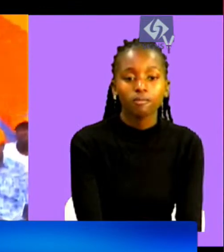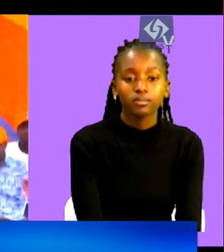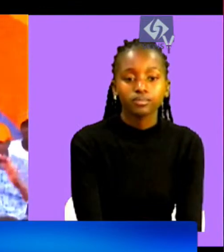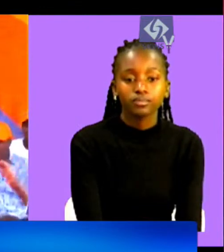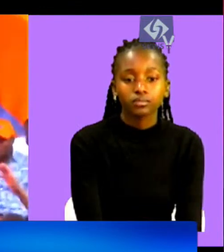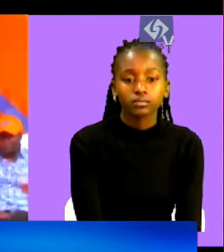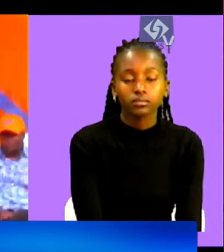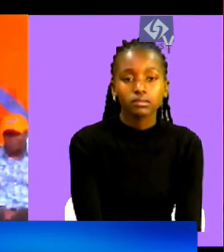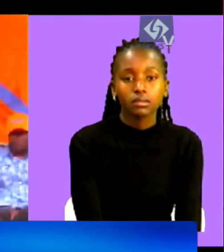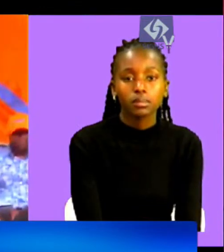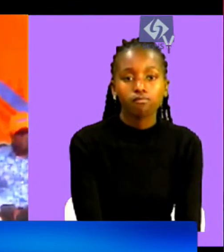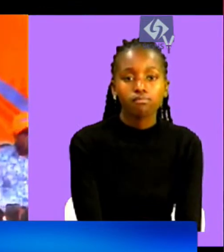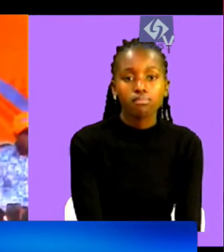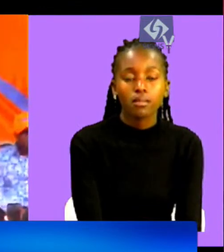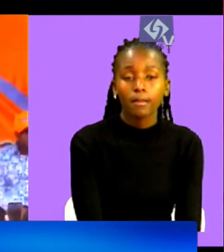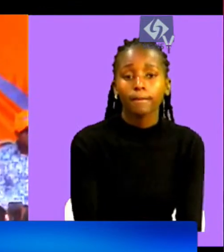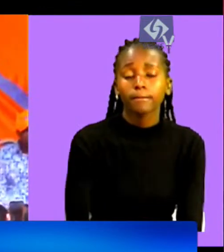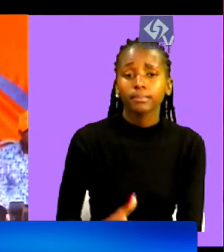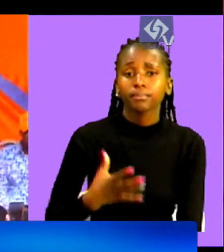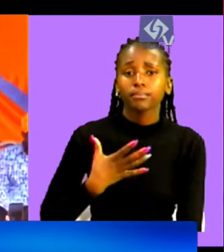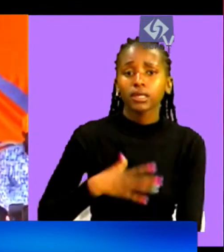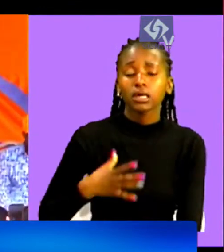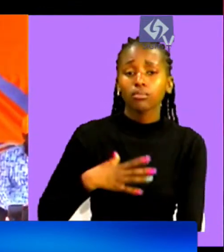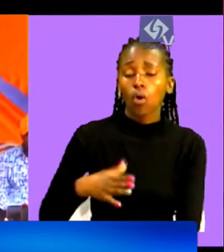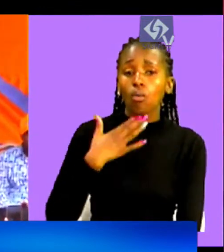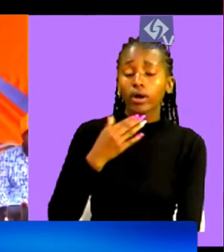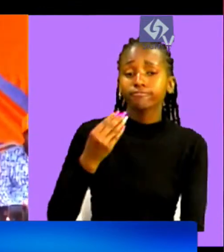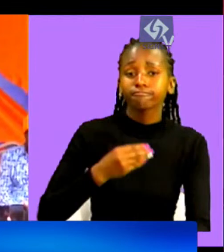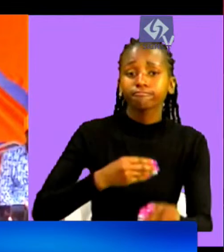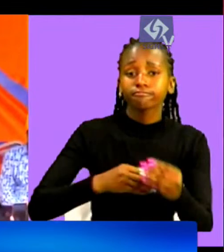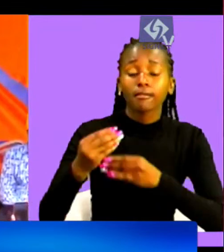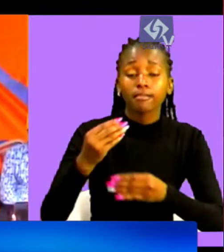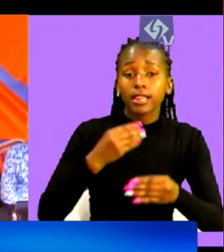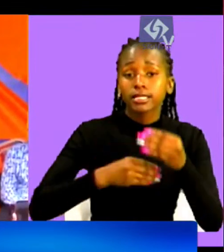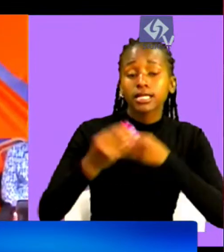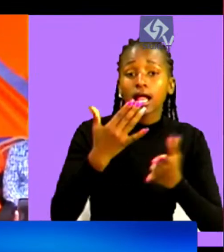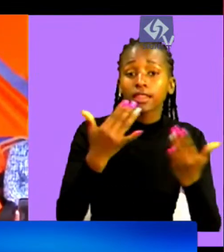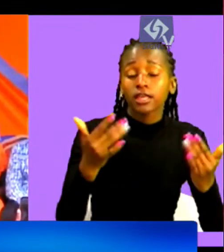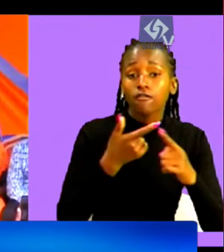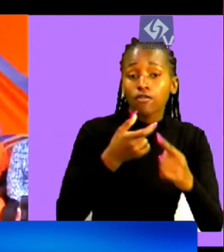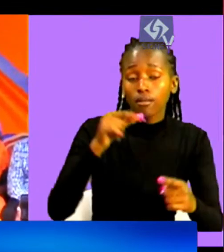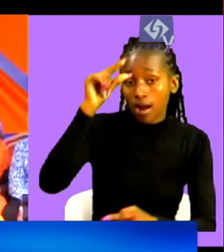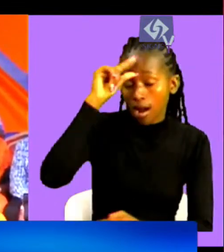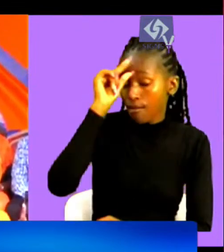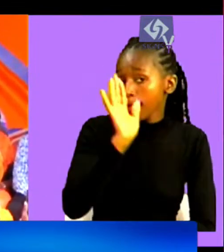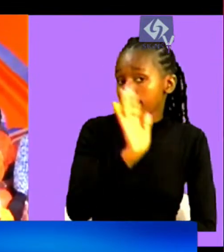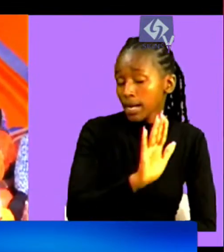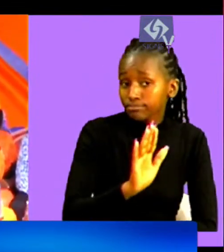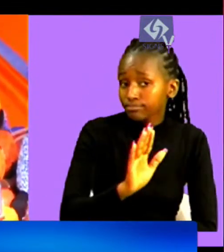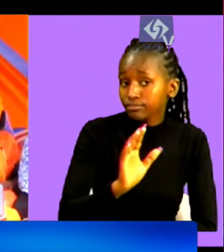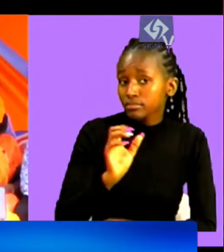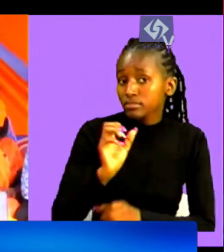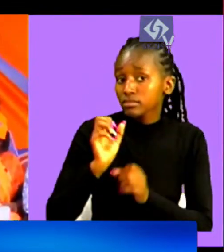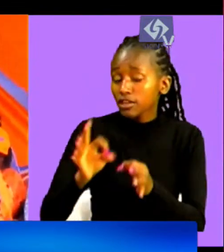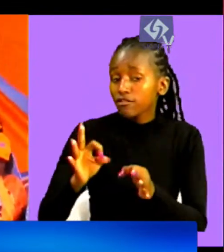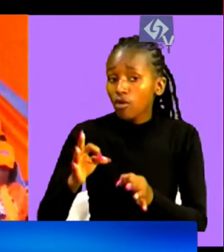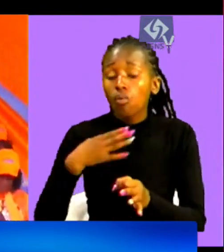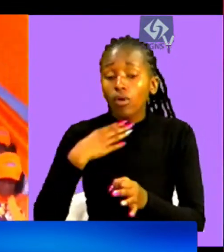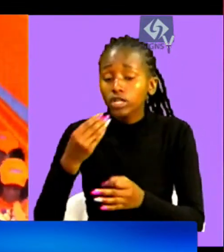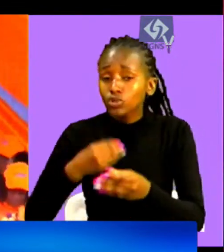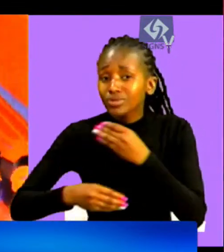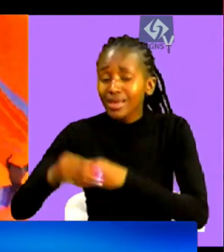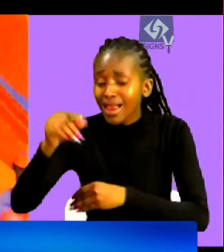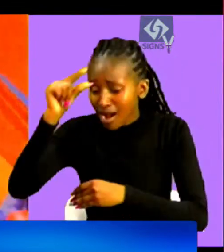Wanaanza kuuza ile mashirika ya serikali, makampuni ya serikali wanataka kuuza na wao wenyewe wanataka kununua.